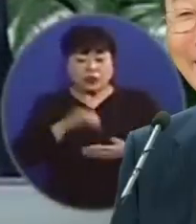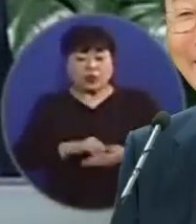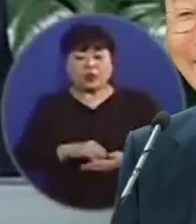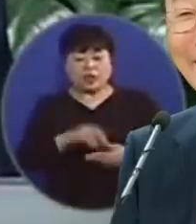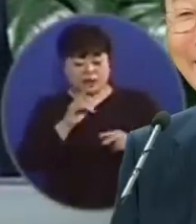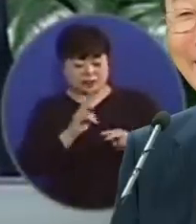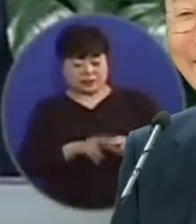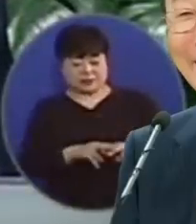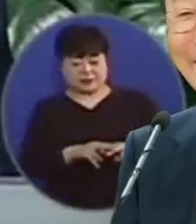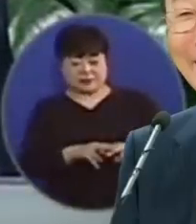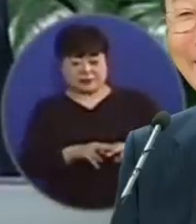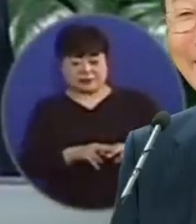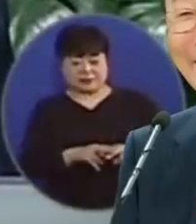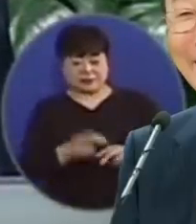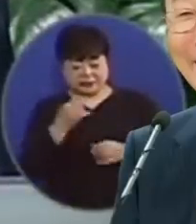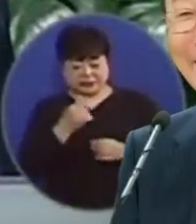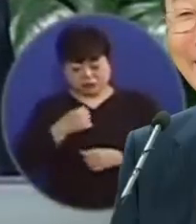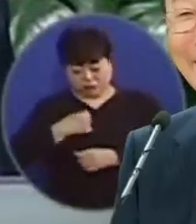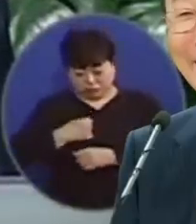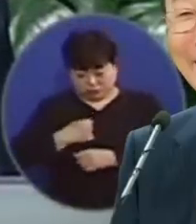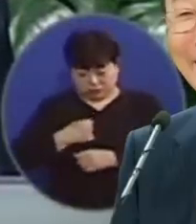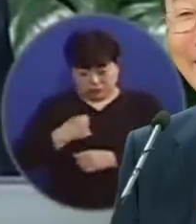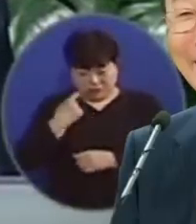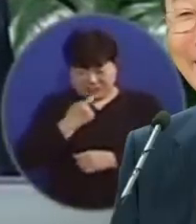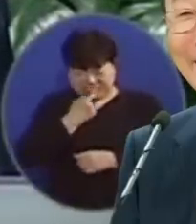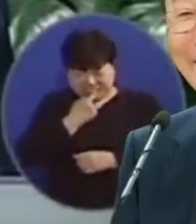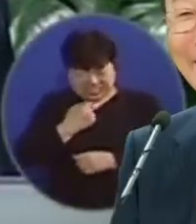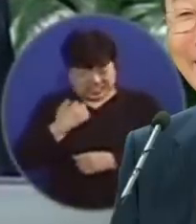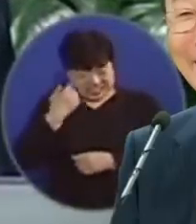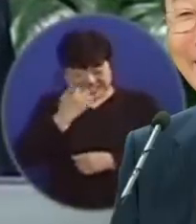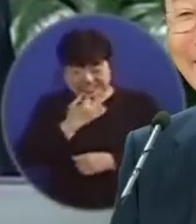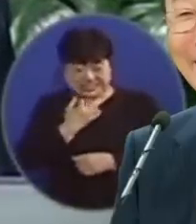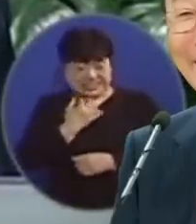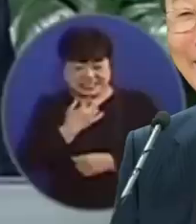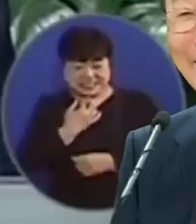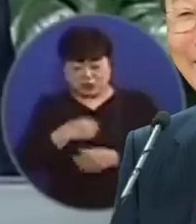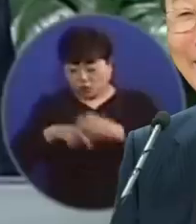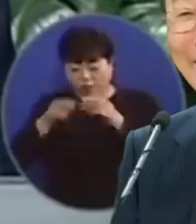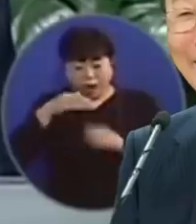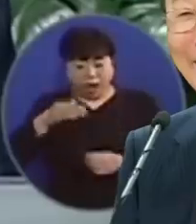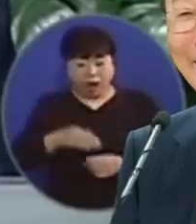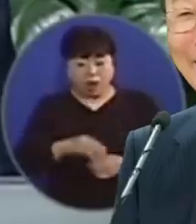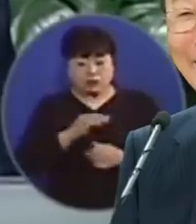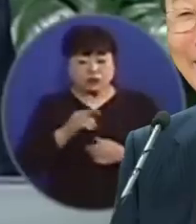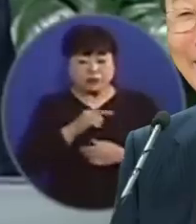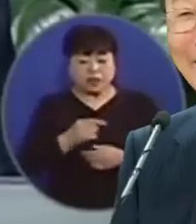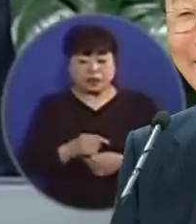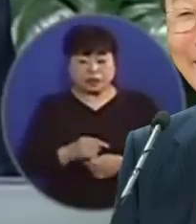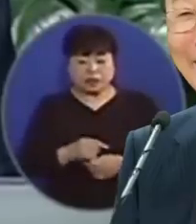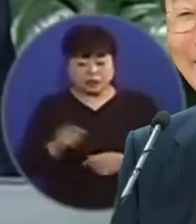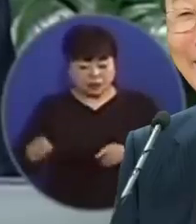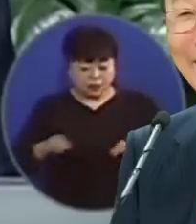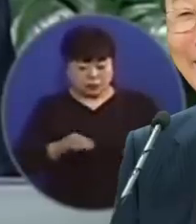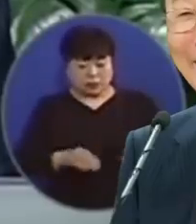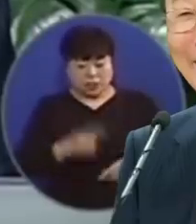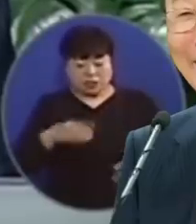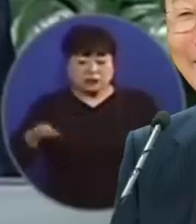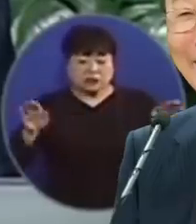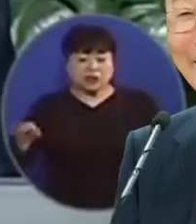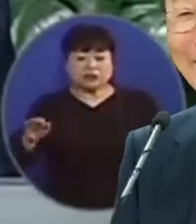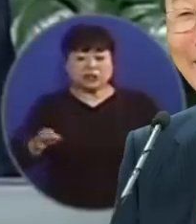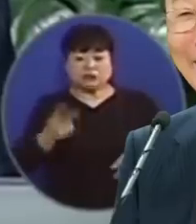앉았는데 지키던 군인들이 얼굴이 백지장이 되어서 도망을 치고 무덤 안에 이 편저편 천사 두